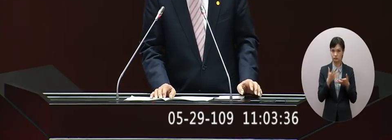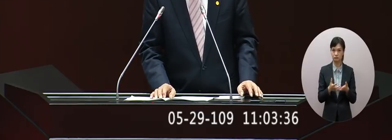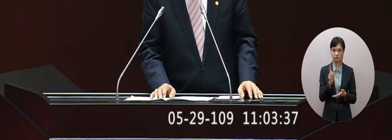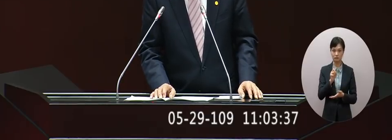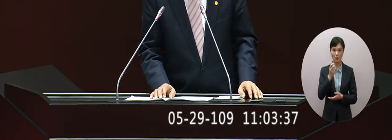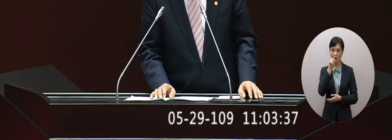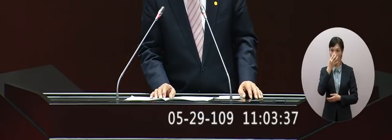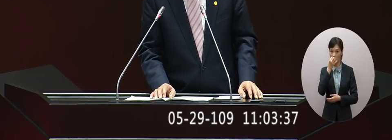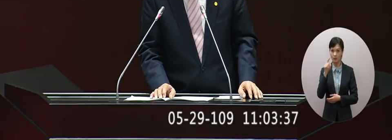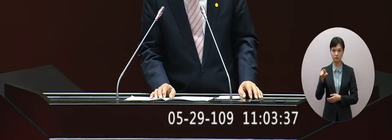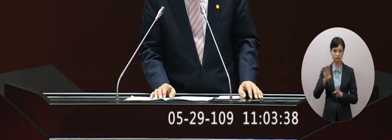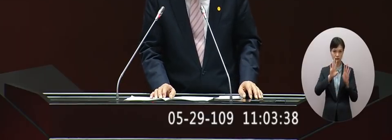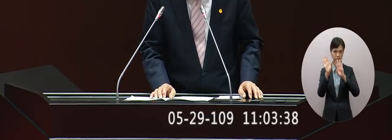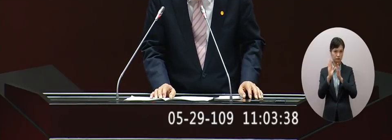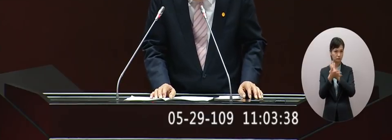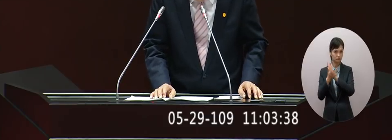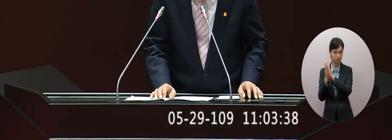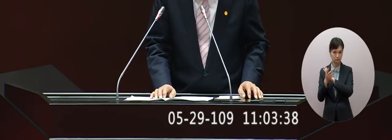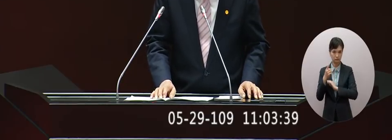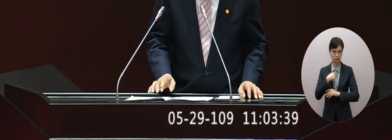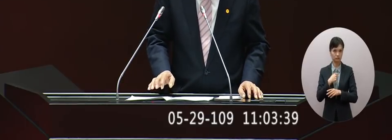港情势的发展